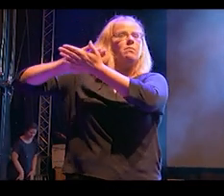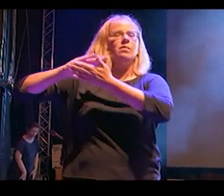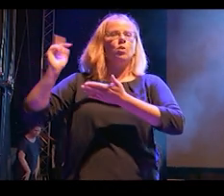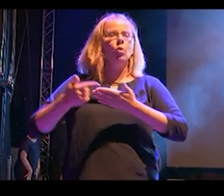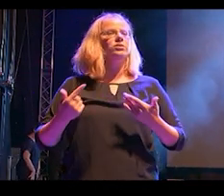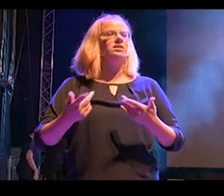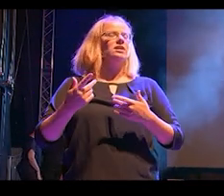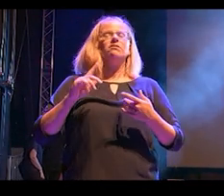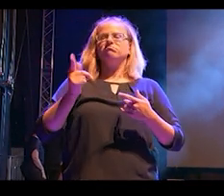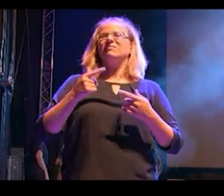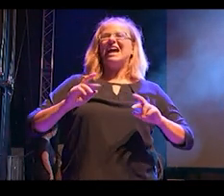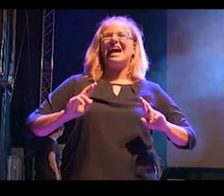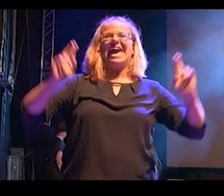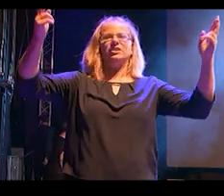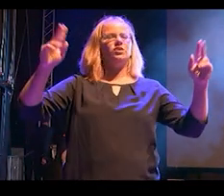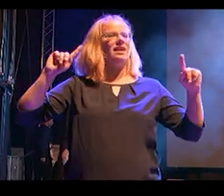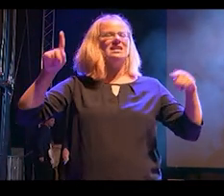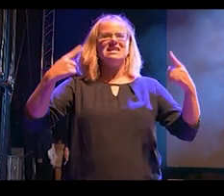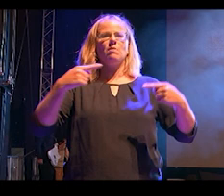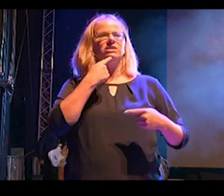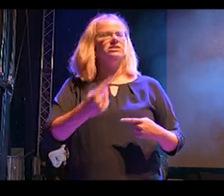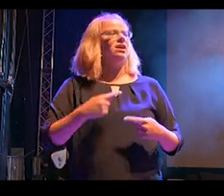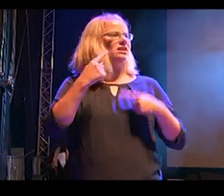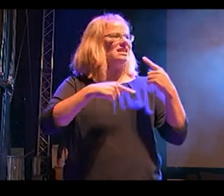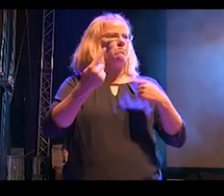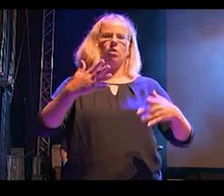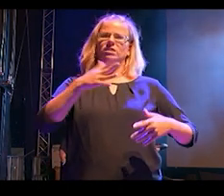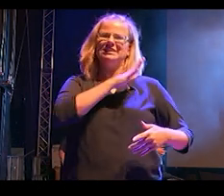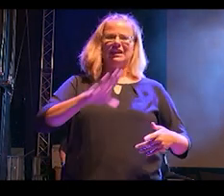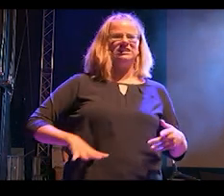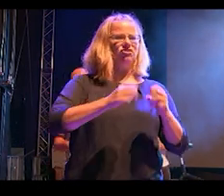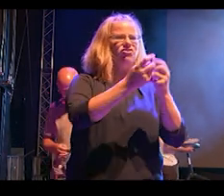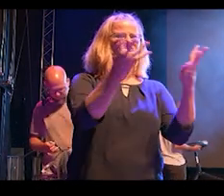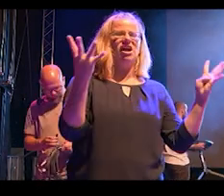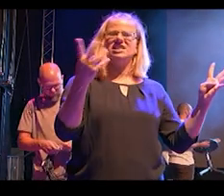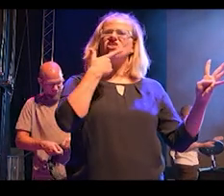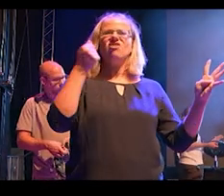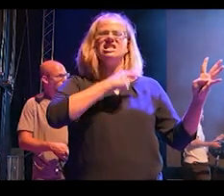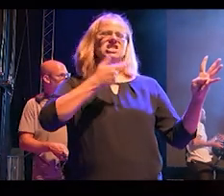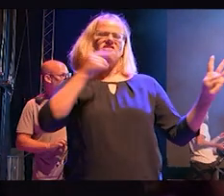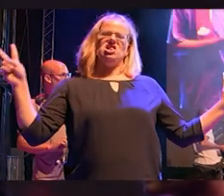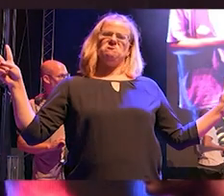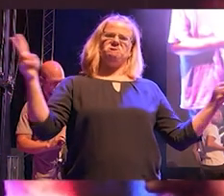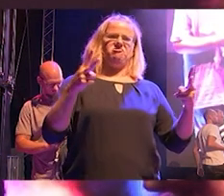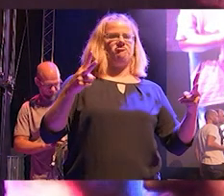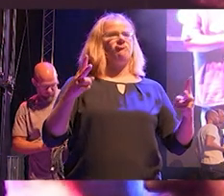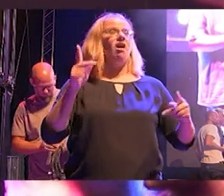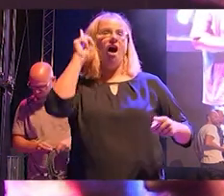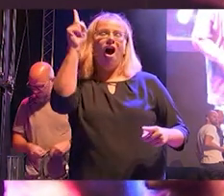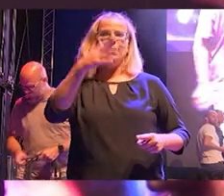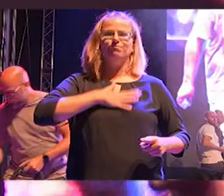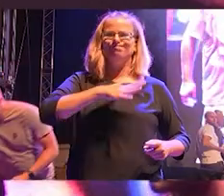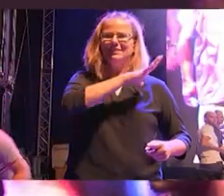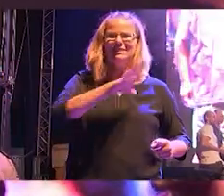Reaktionären blasen derzeit zum Sturm auf mein vielfältiges Sachsen. Aber es gibt gleichzeitig in meinem Sachsen